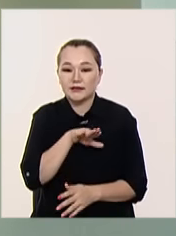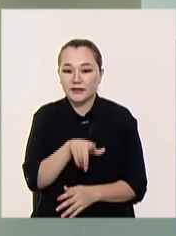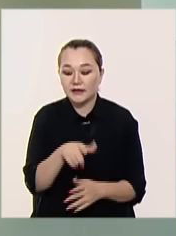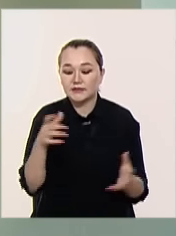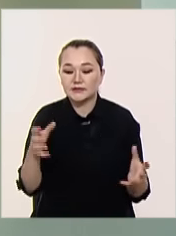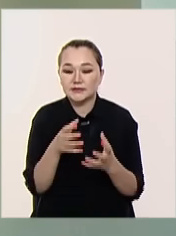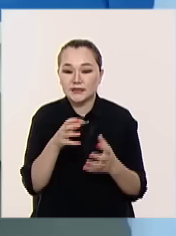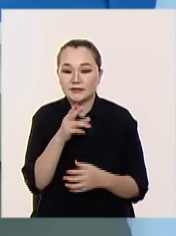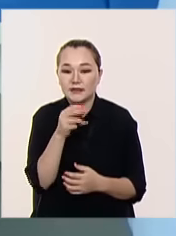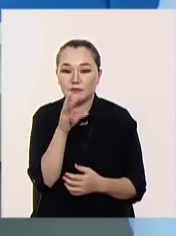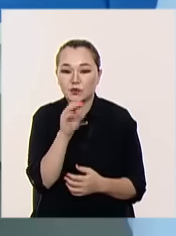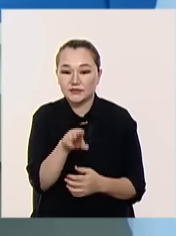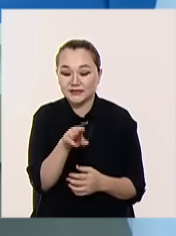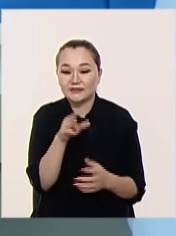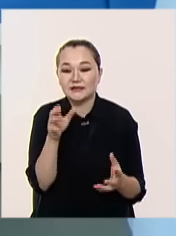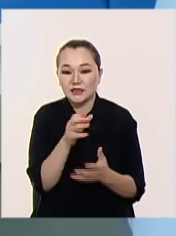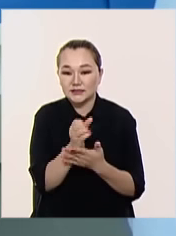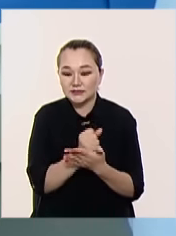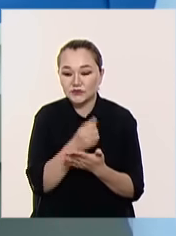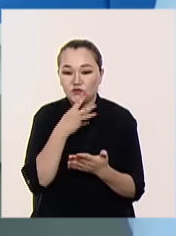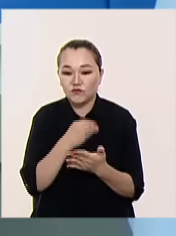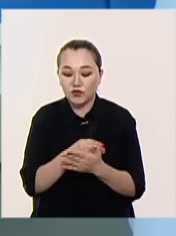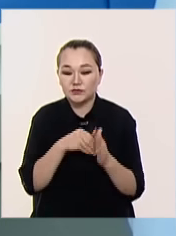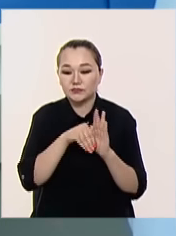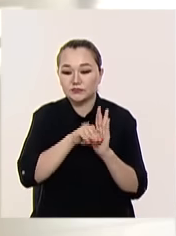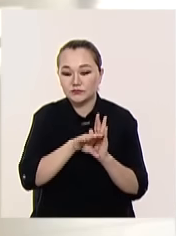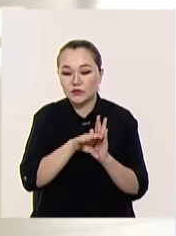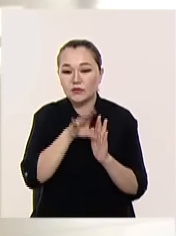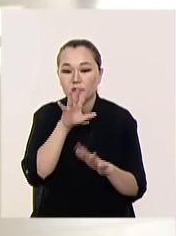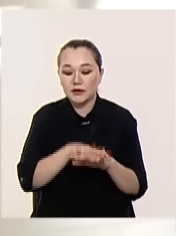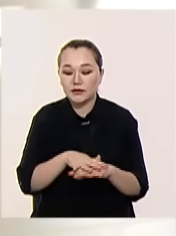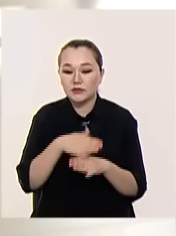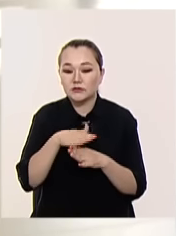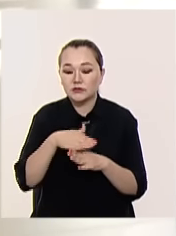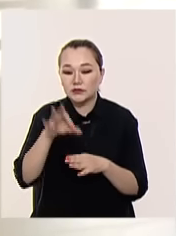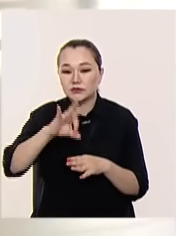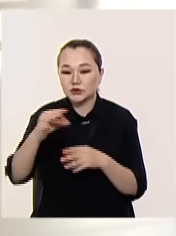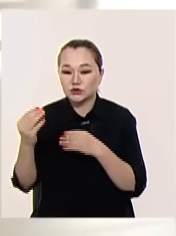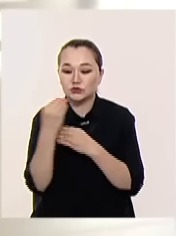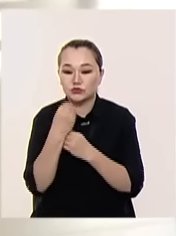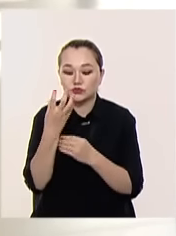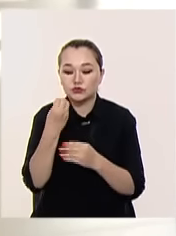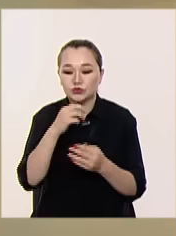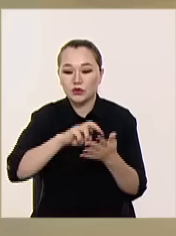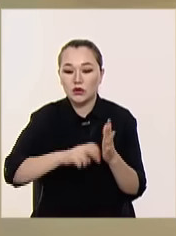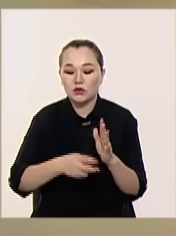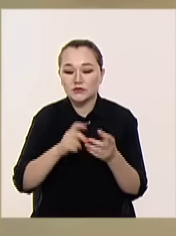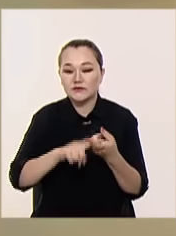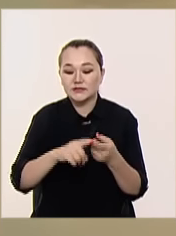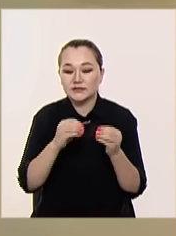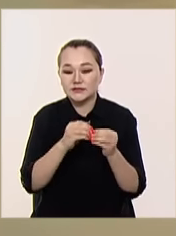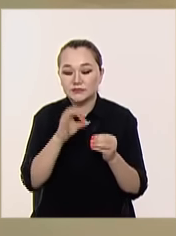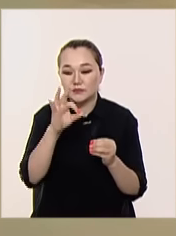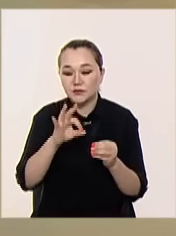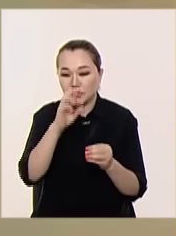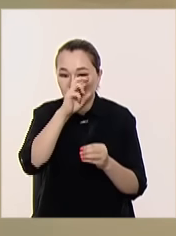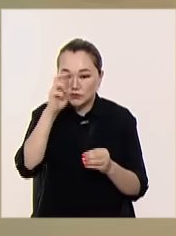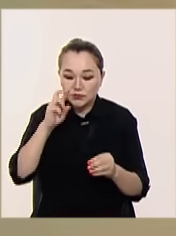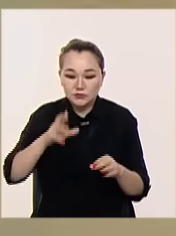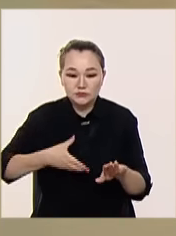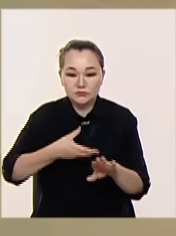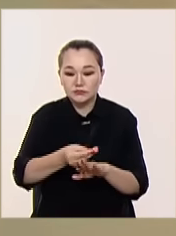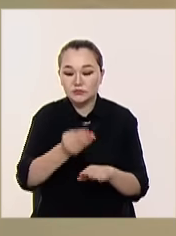сақталған депозиттерге банк төлейтін пайыздық мөлшерлемеден бөлек мемлекет салым сомасының 10%-ын сыйақы ретінде береді.